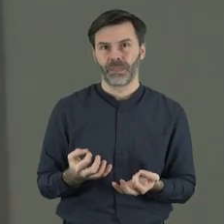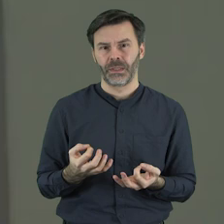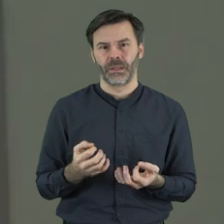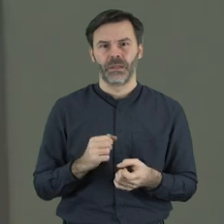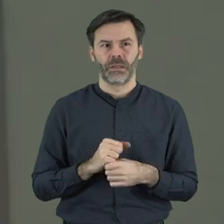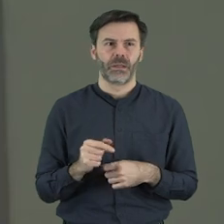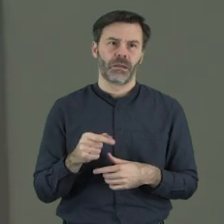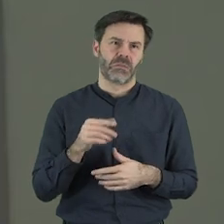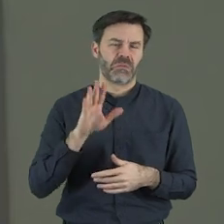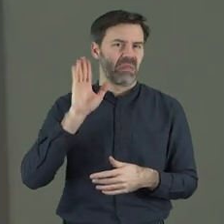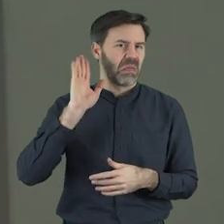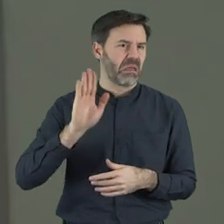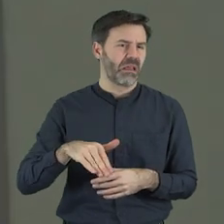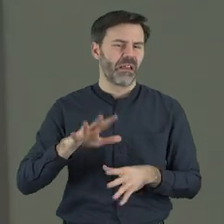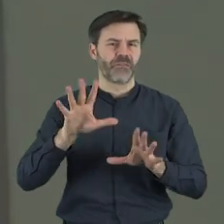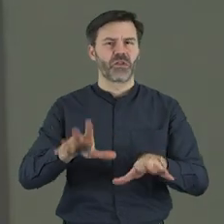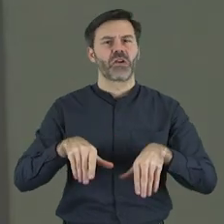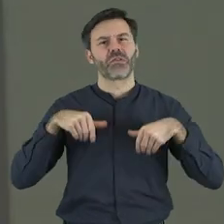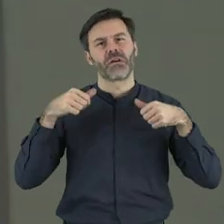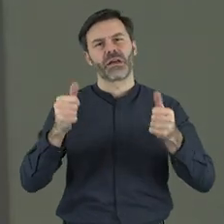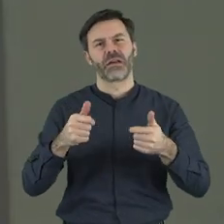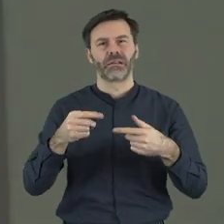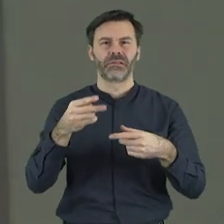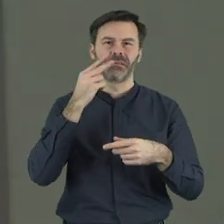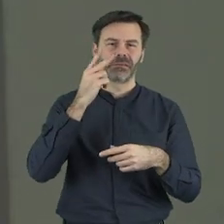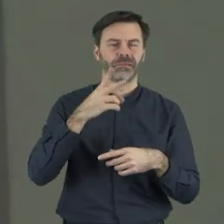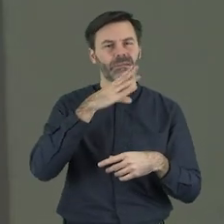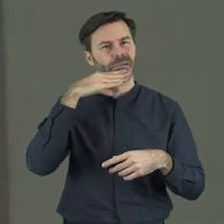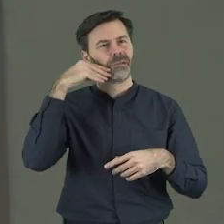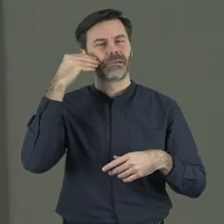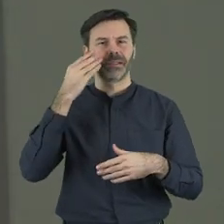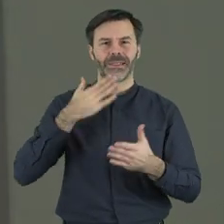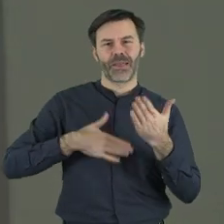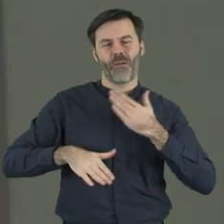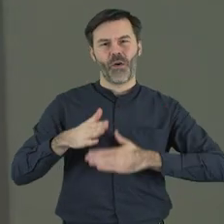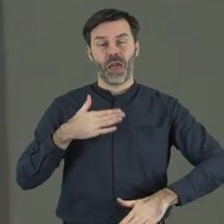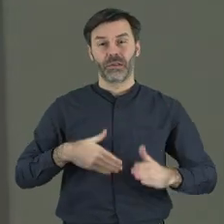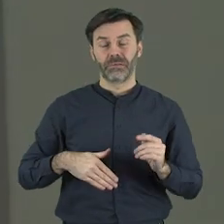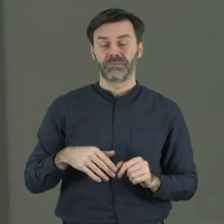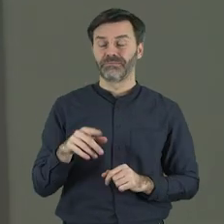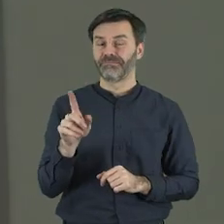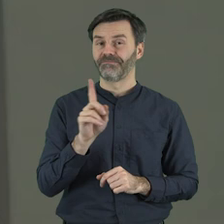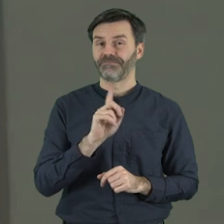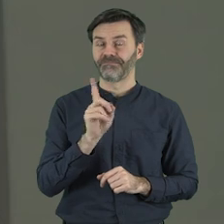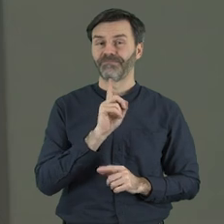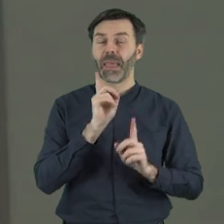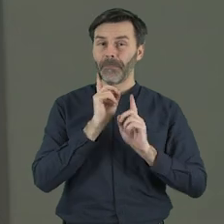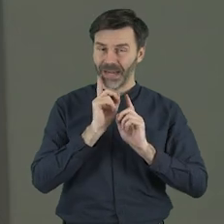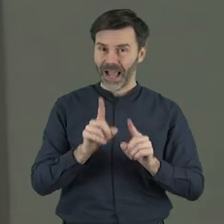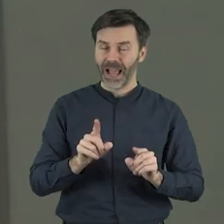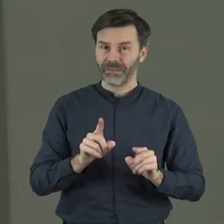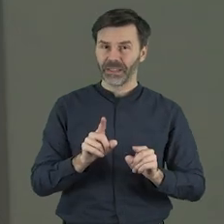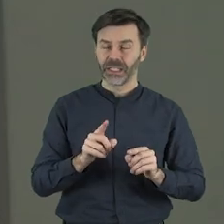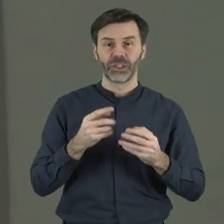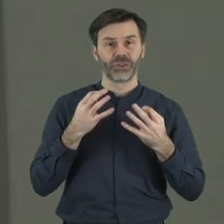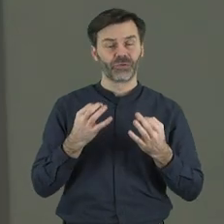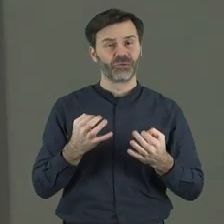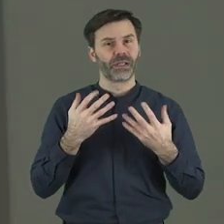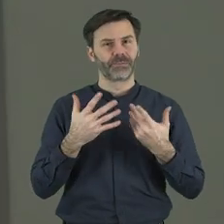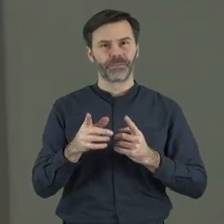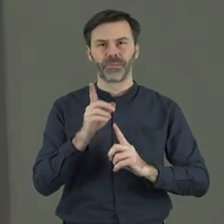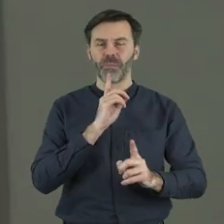uśmiechu, samozadowolenia, a tak naprawdę, Szanowni Państwo, dzisiaj chcieliśmy o tym rozmawiać w otwarty sposób.